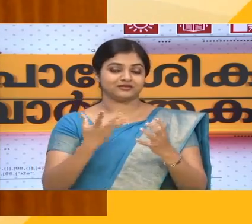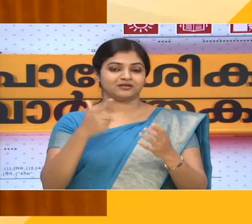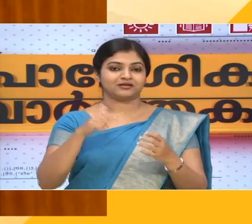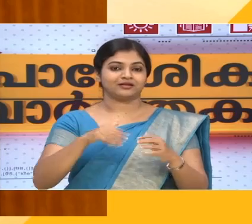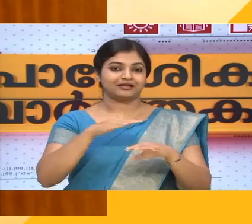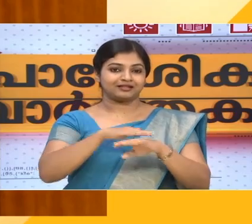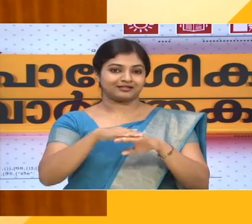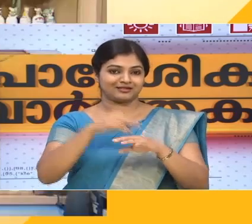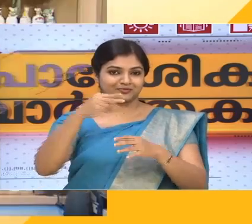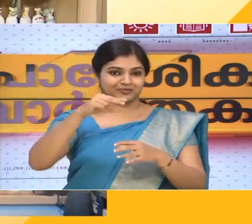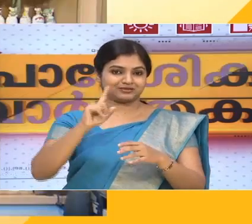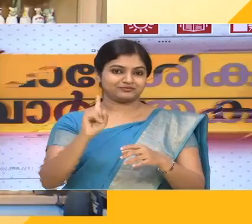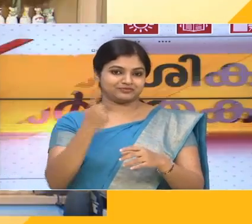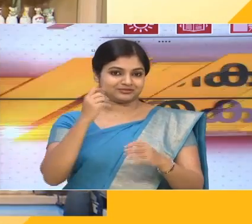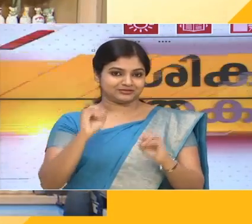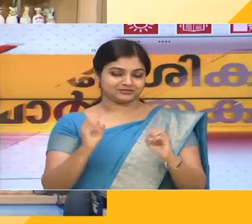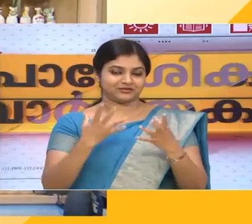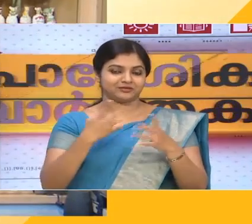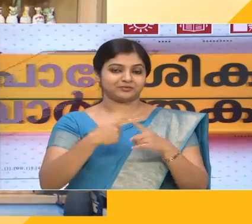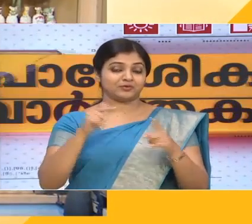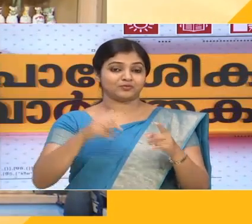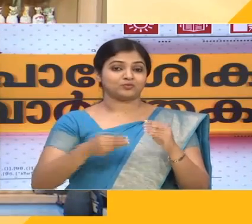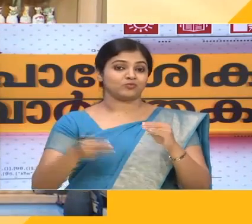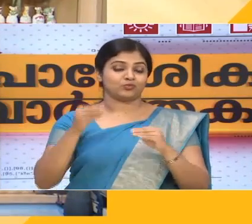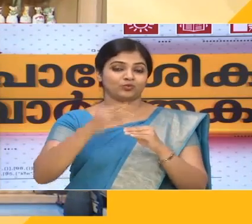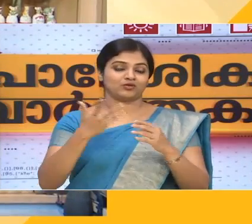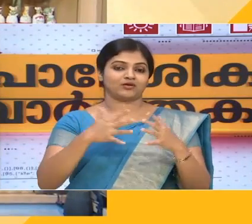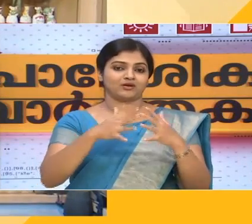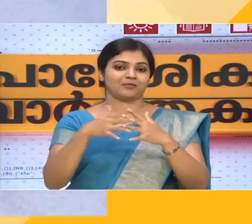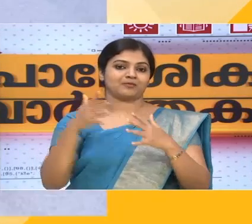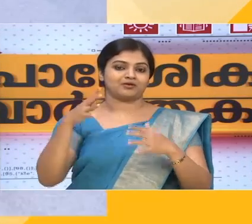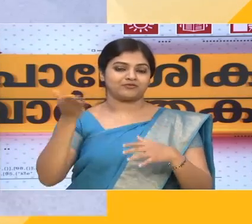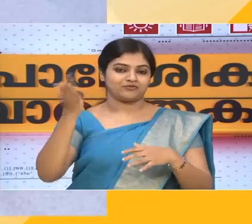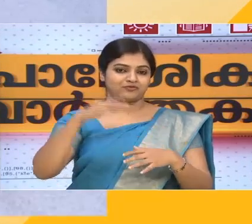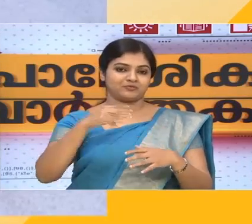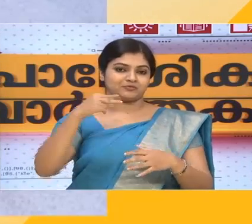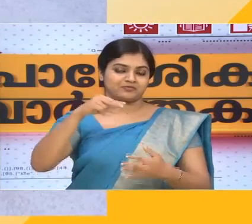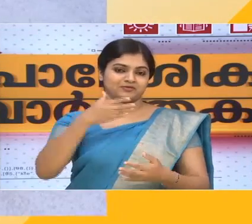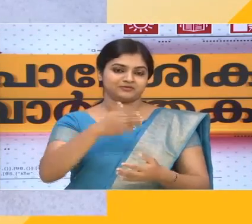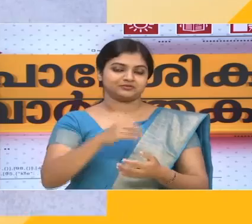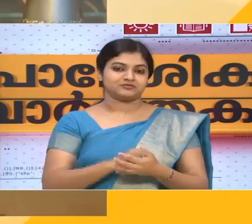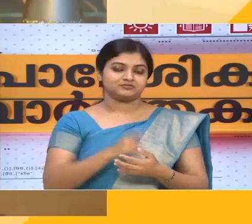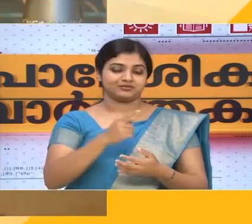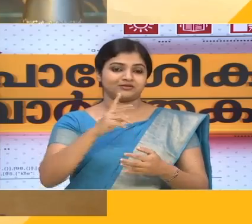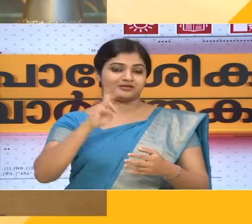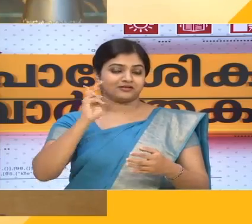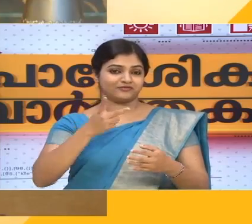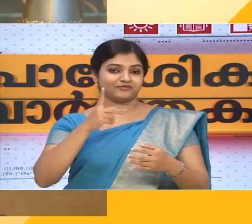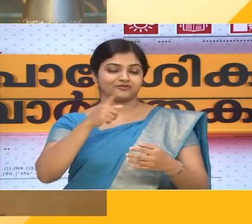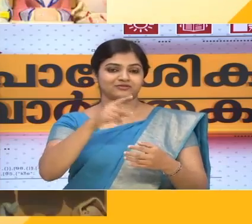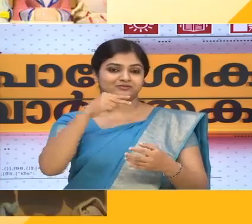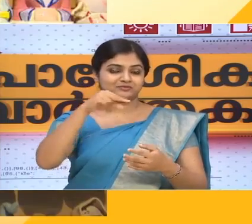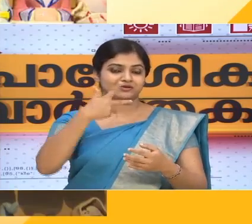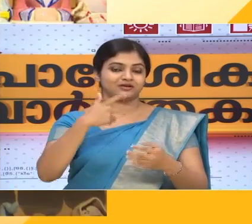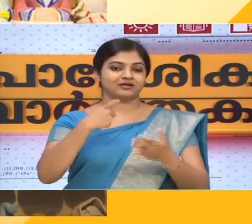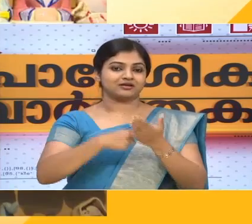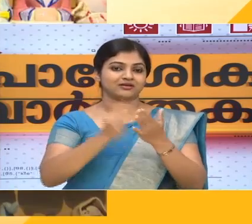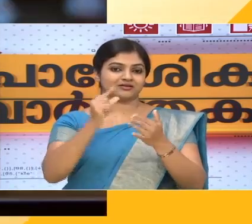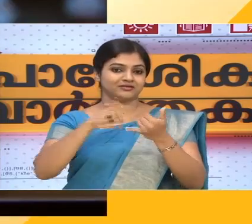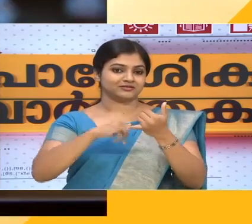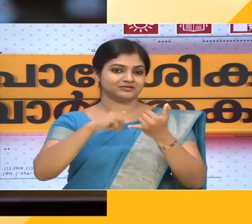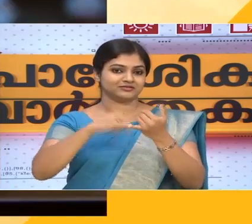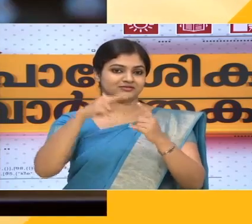ഇന്ത്യൻ മണികളിലാണെങ്കിലും ഇപ്പോൾ ഏറ്റവും കൂടുതലുള്ളത് അമേരിക്കൻ ബെൽസ്. അതിൽ രൂപവ്യത്യാസം കൊണ്ട് വിസ്മയിപ്പിക്കുന്നത് റഷ്യൻ